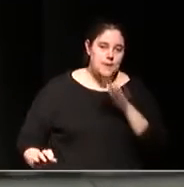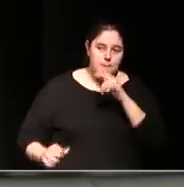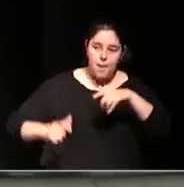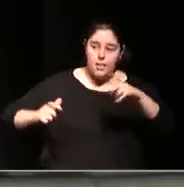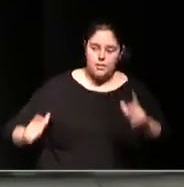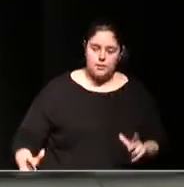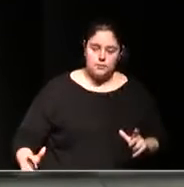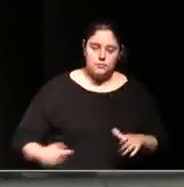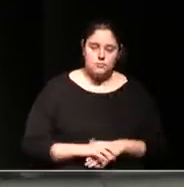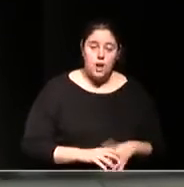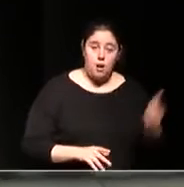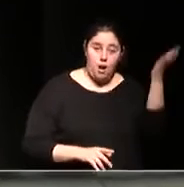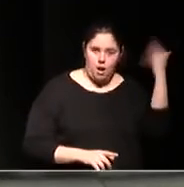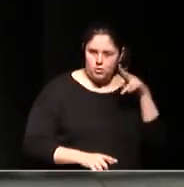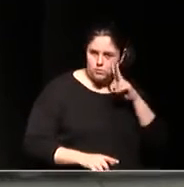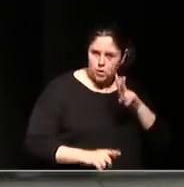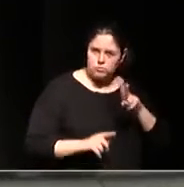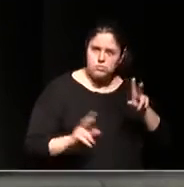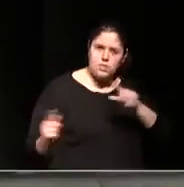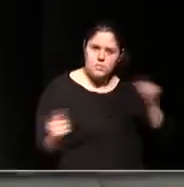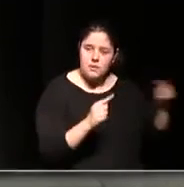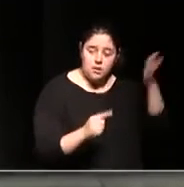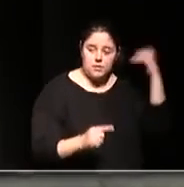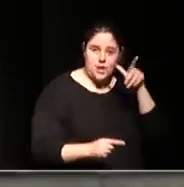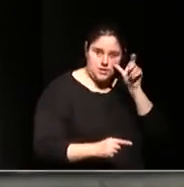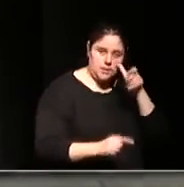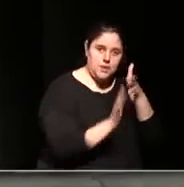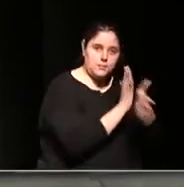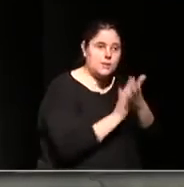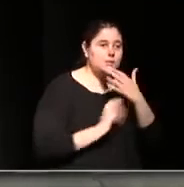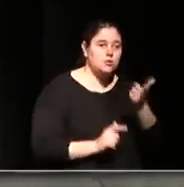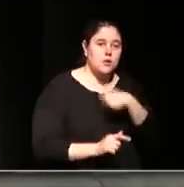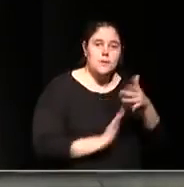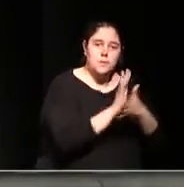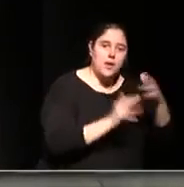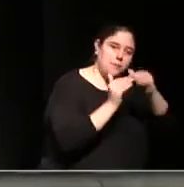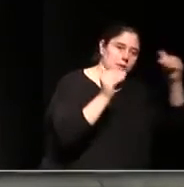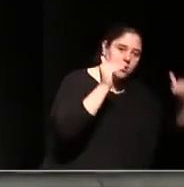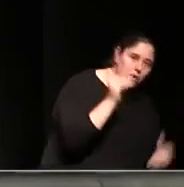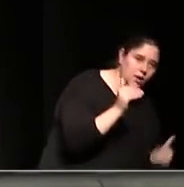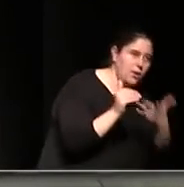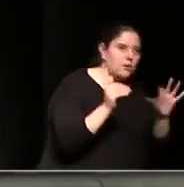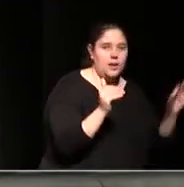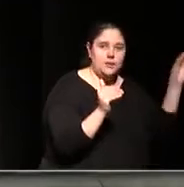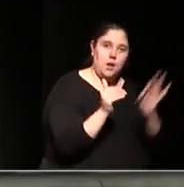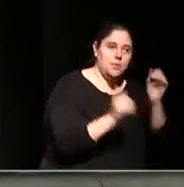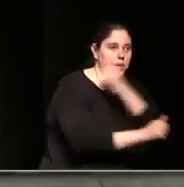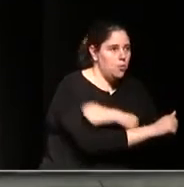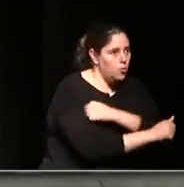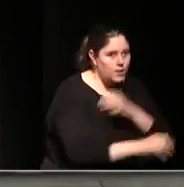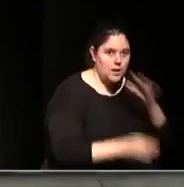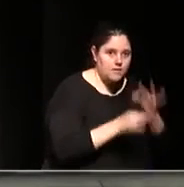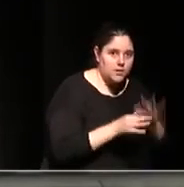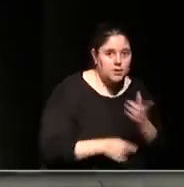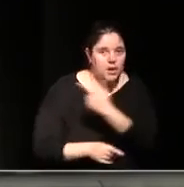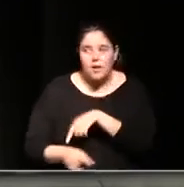Pantans. I és que vau veure ahir el debat, no? Abans ho explicava el Xavi, quan nosaltres parlem de desigualtat creixent, d'un 30% de pobresa infantil,